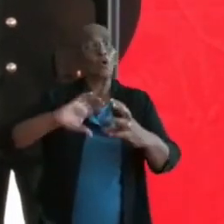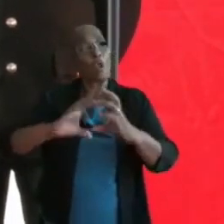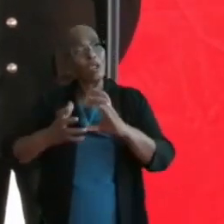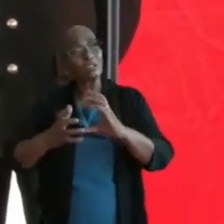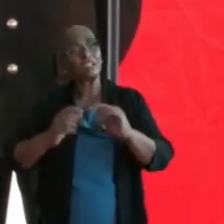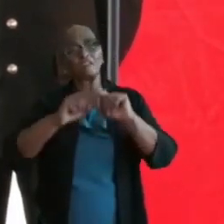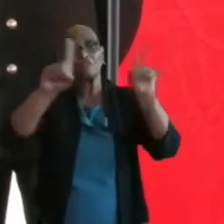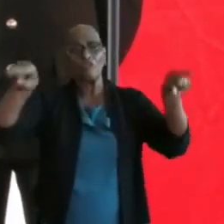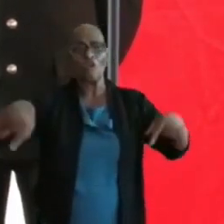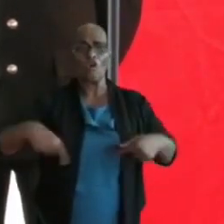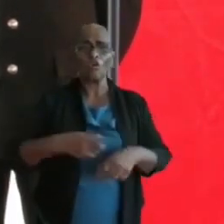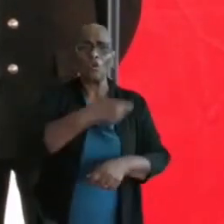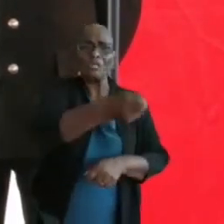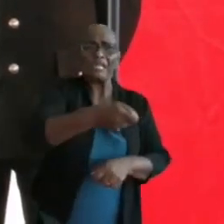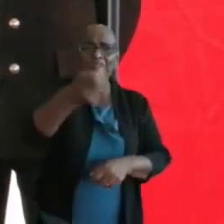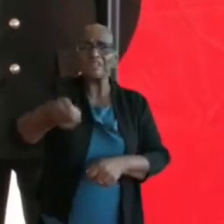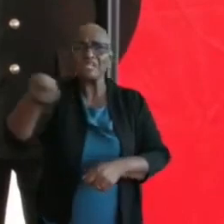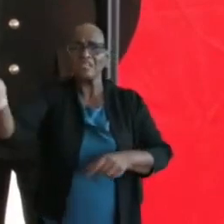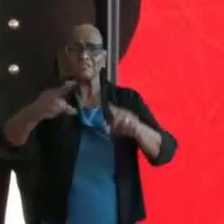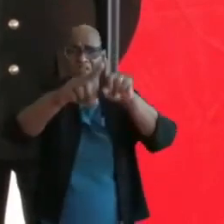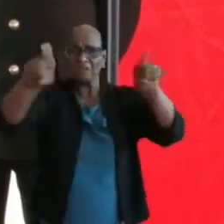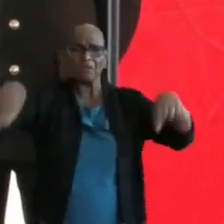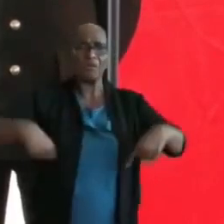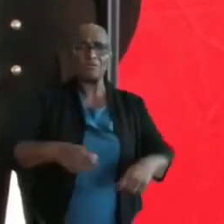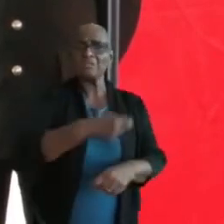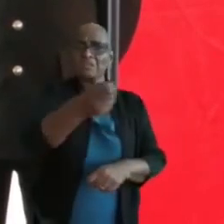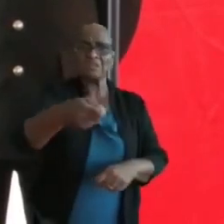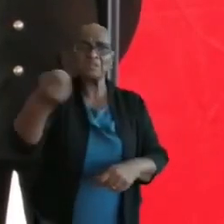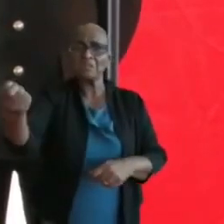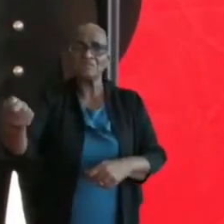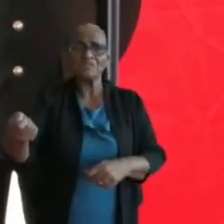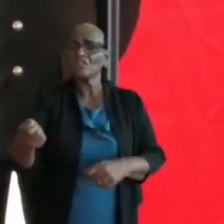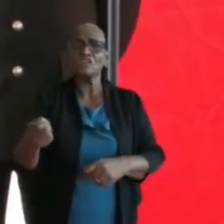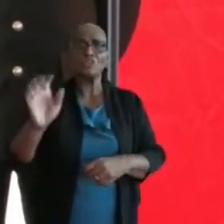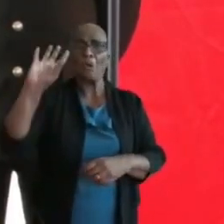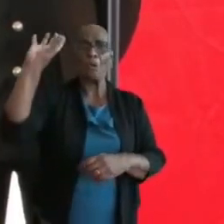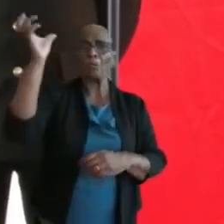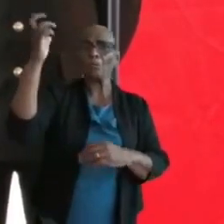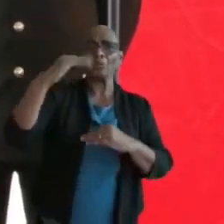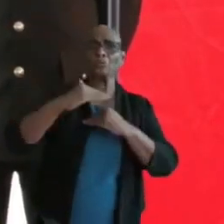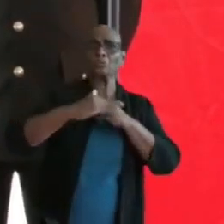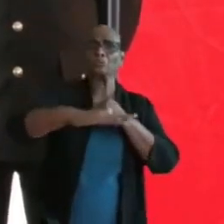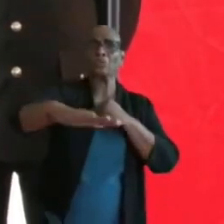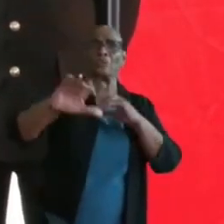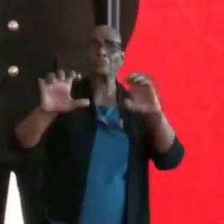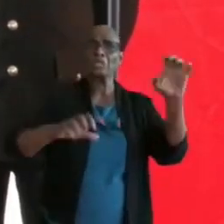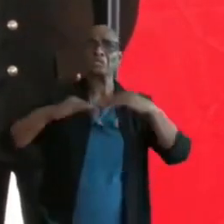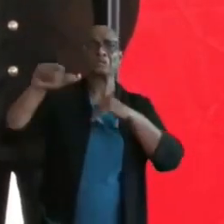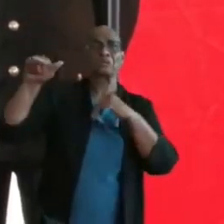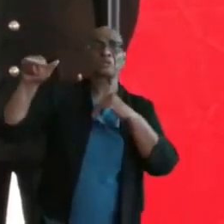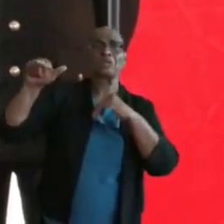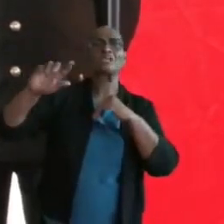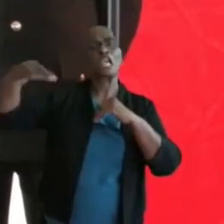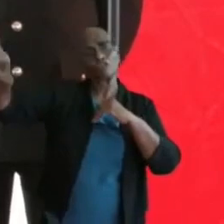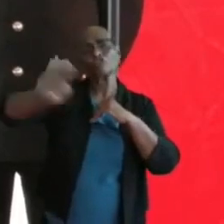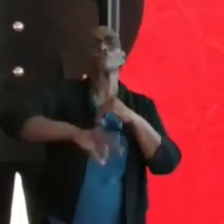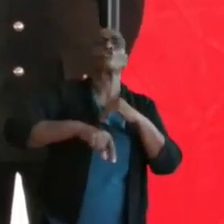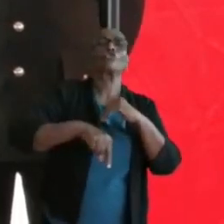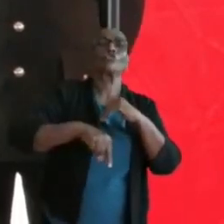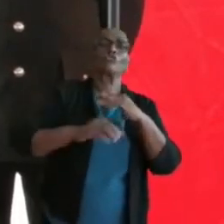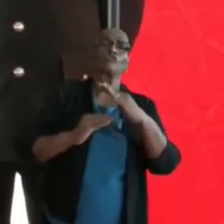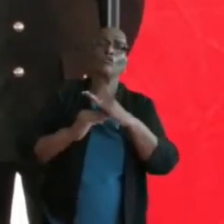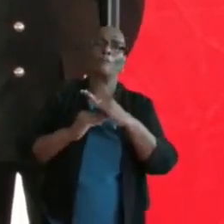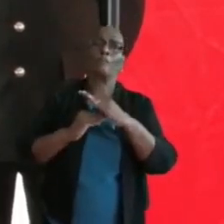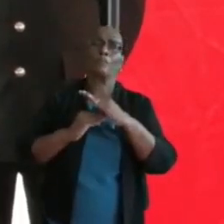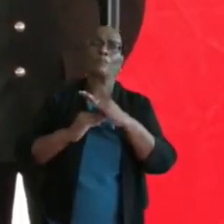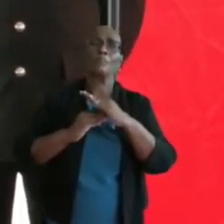uitgegeven gronden of verkavelingen zoals die van Cultuurtuin zijn stopgezet of teruggedraaid.